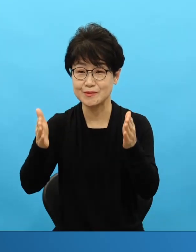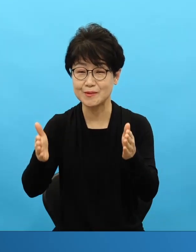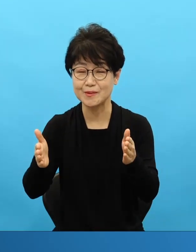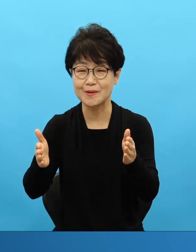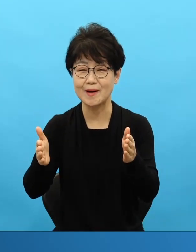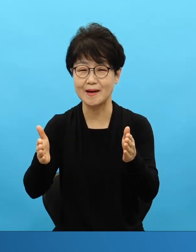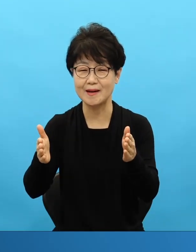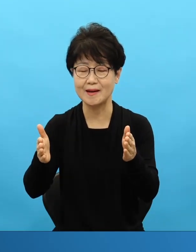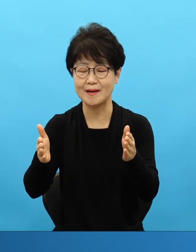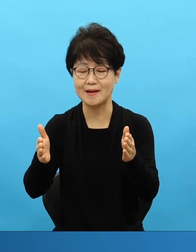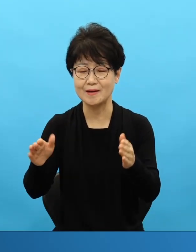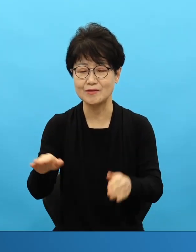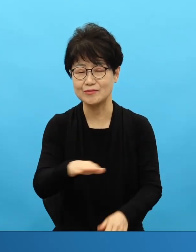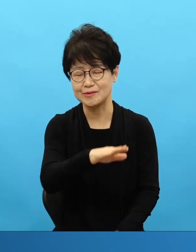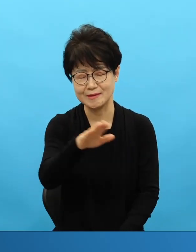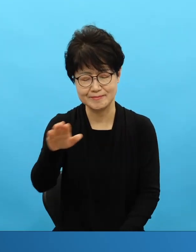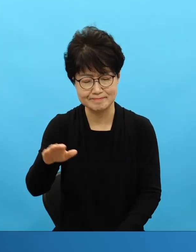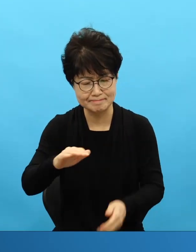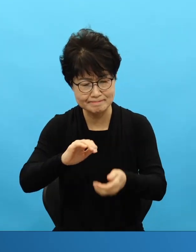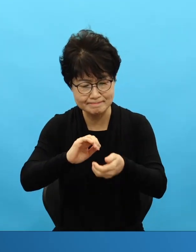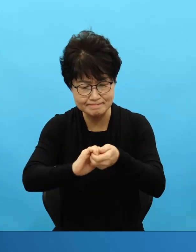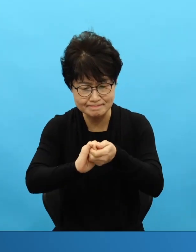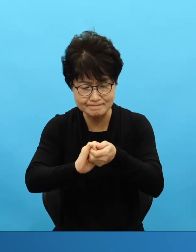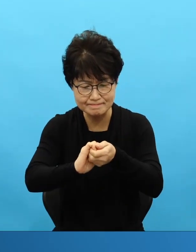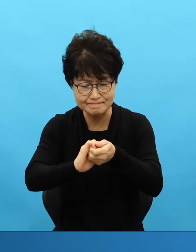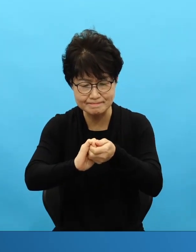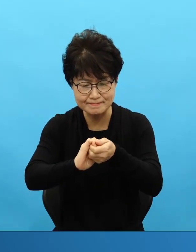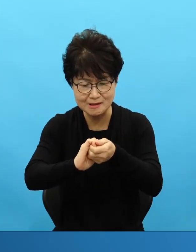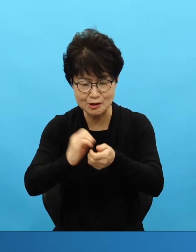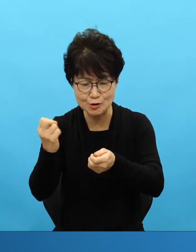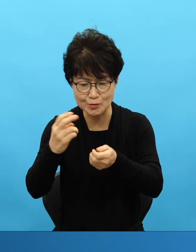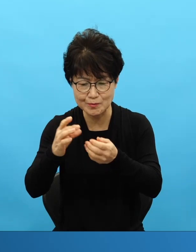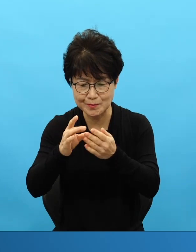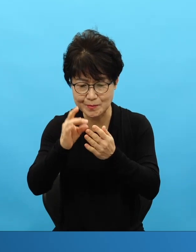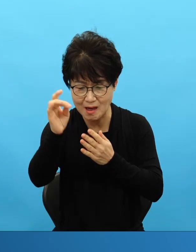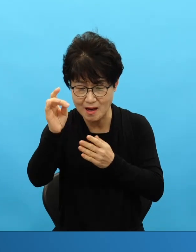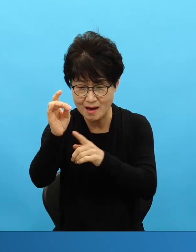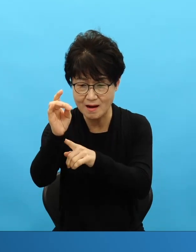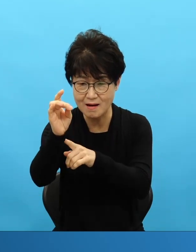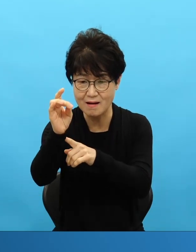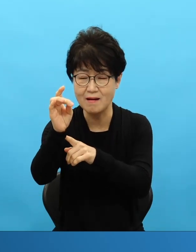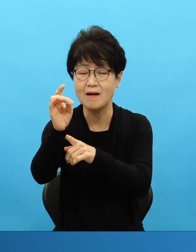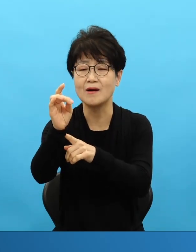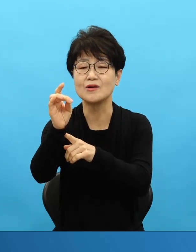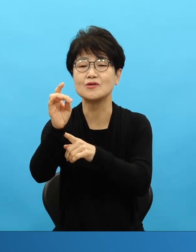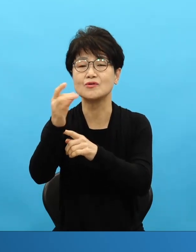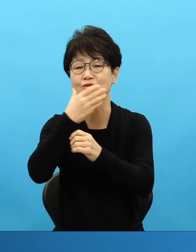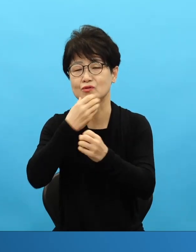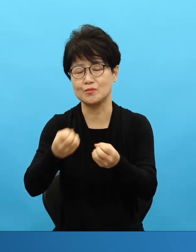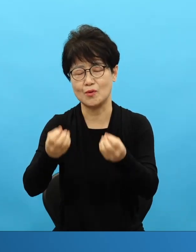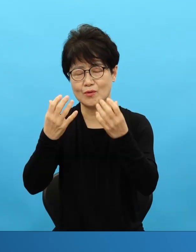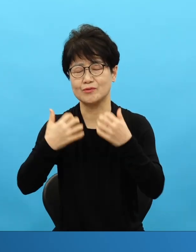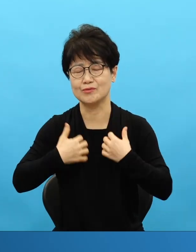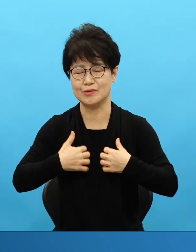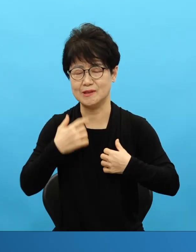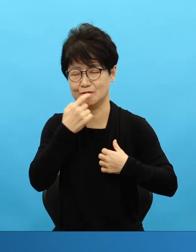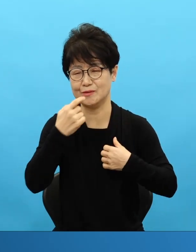우리 제한적 또 선택된 집중 축복 우리 모두 누렸을 텐데요. 오늘은 주일입니다.